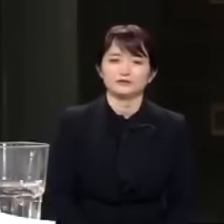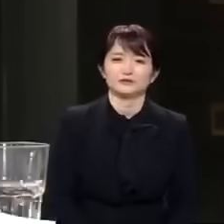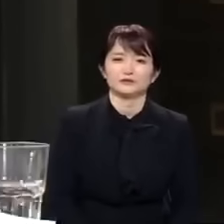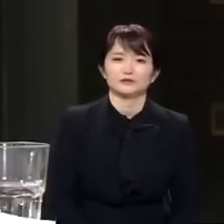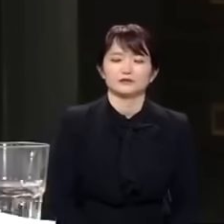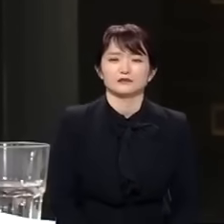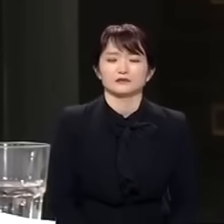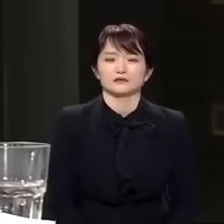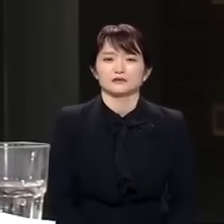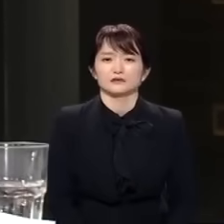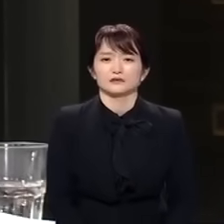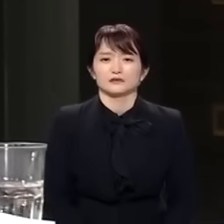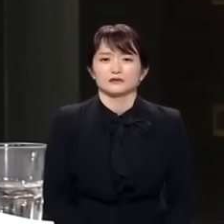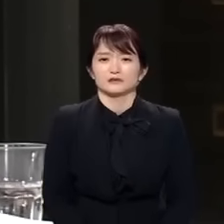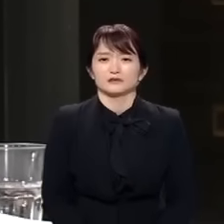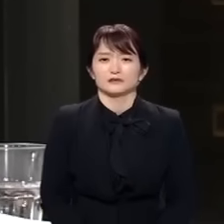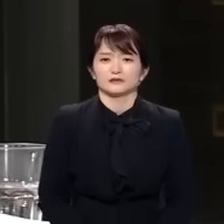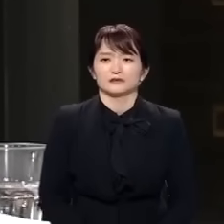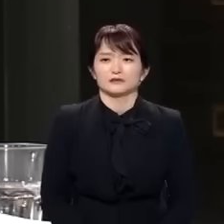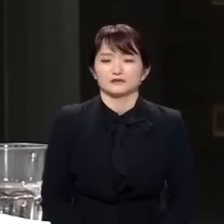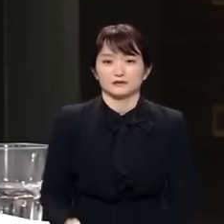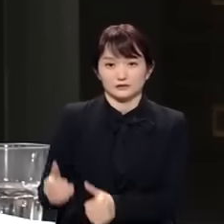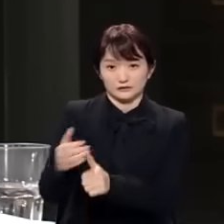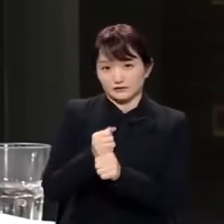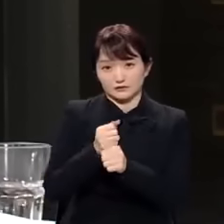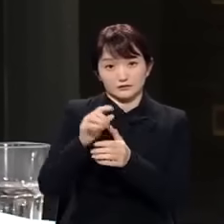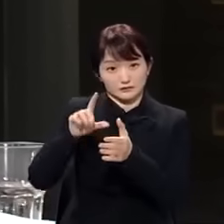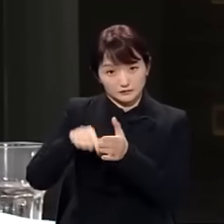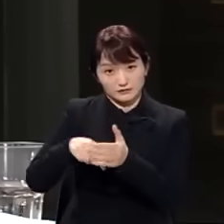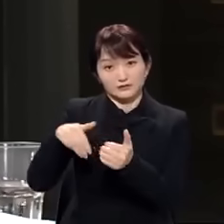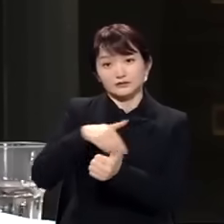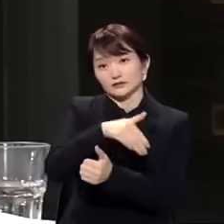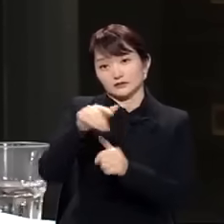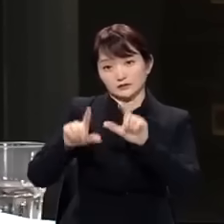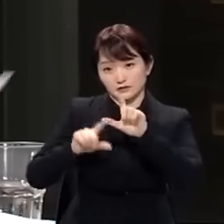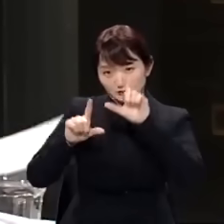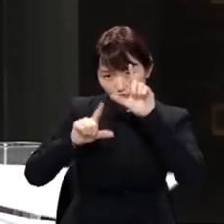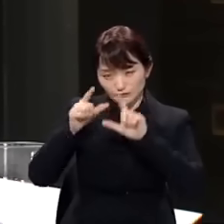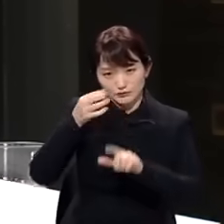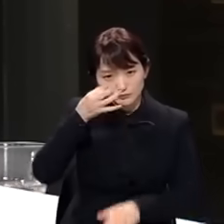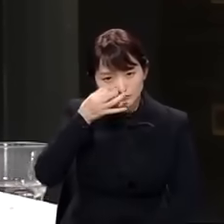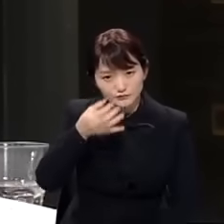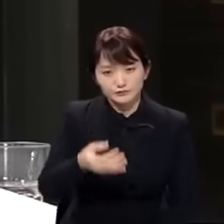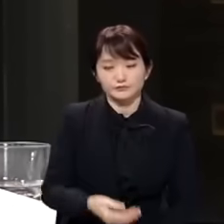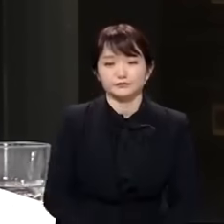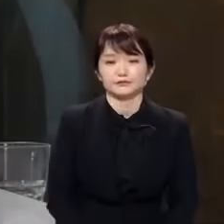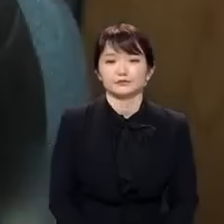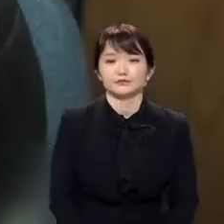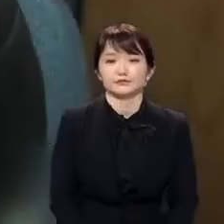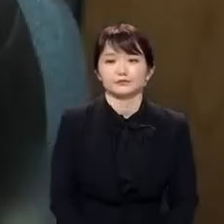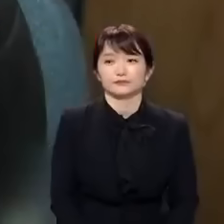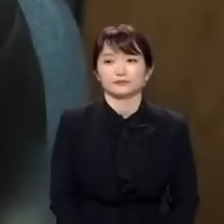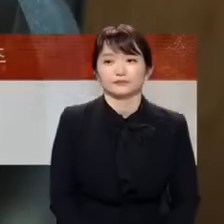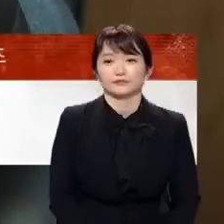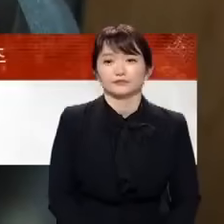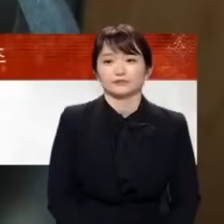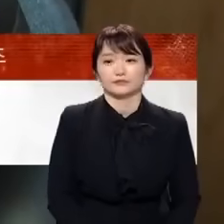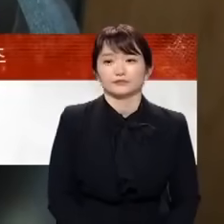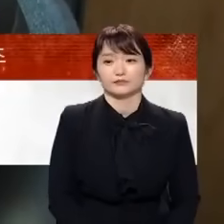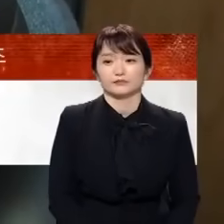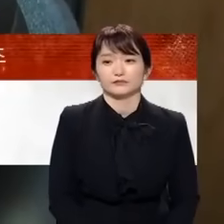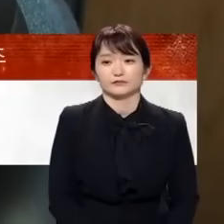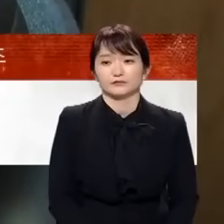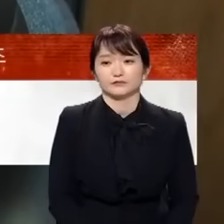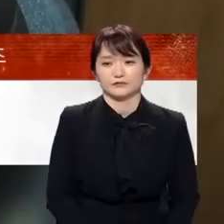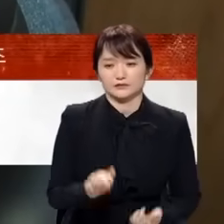이렇게 됐습니다 우선 검거 당시 상황 모습 잠깐 보고 가시죠 너무 많은